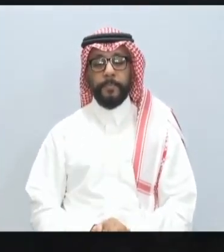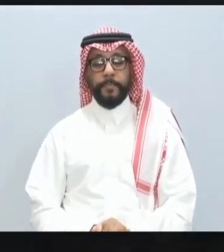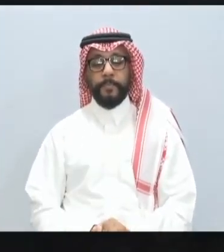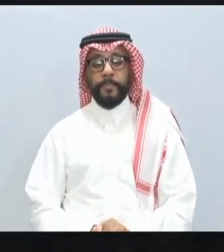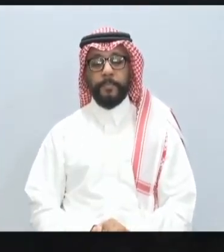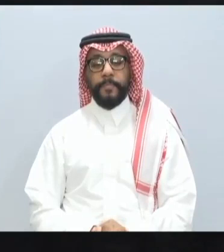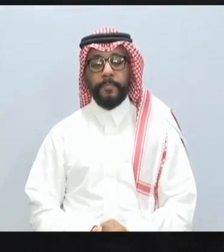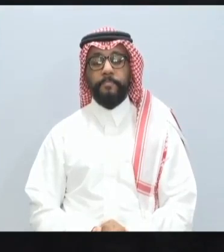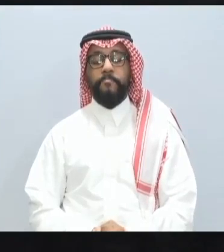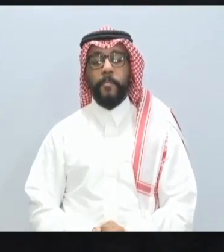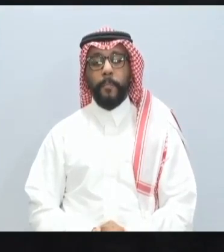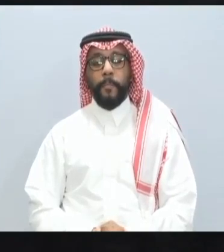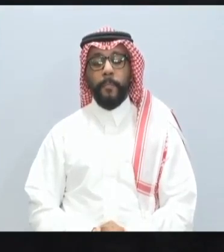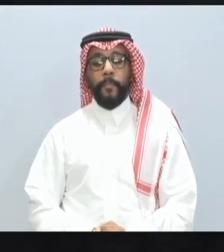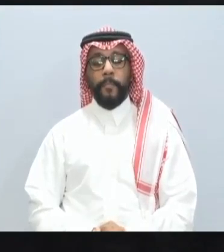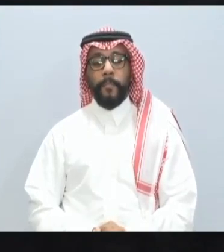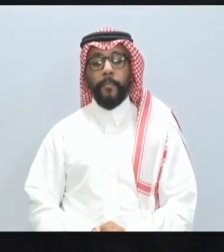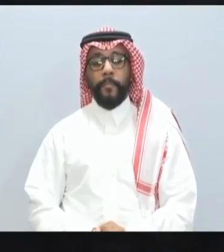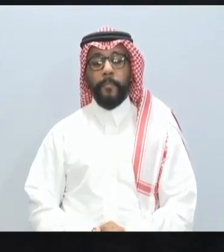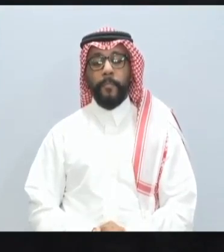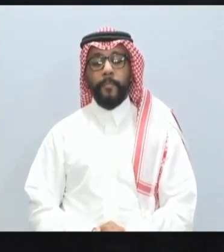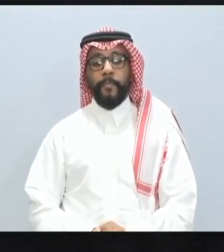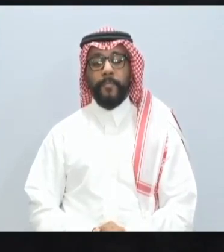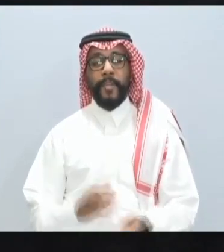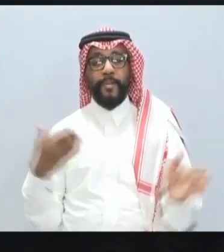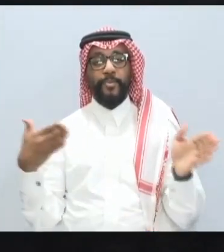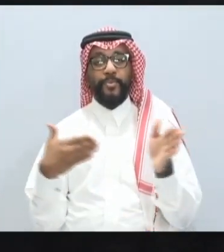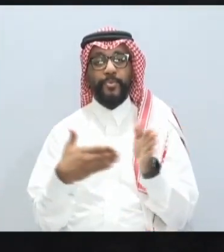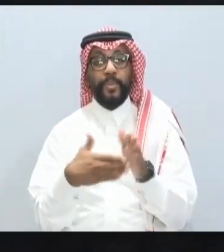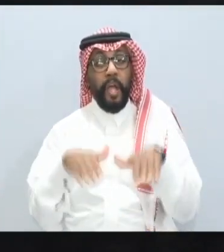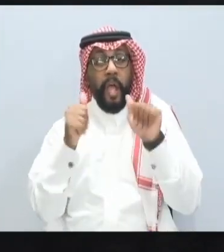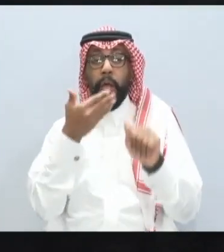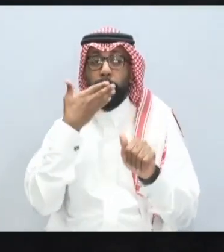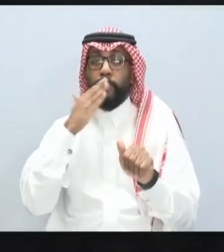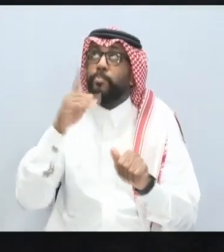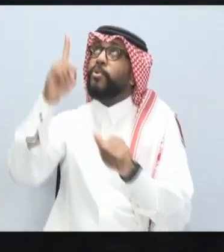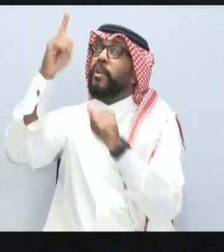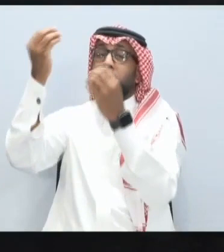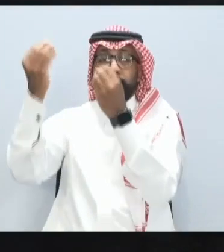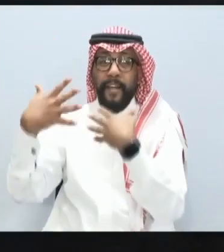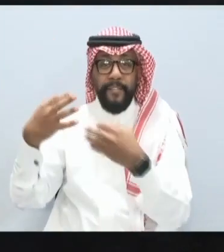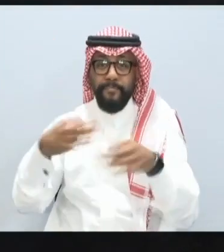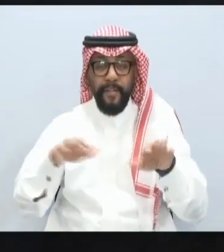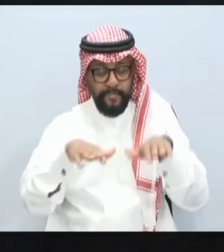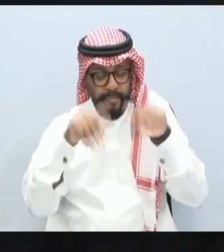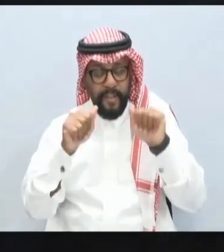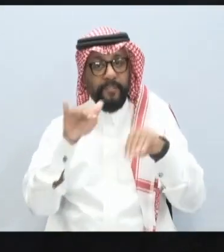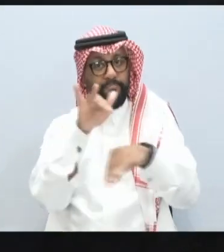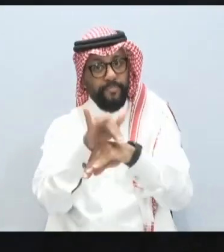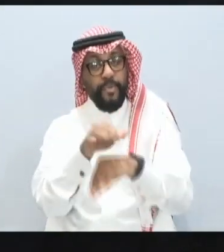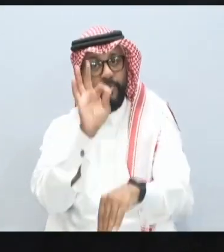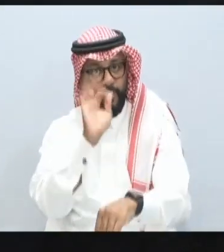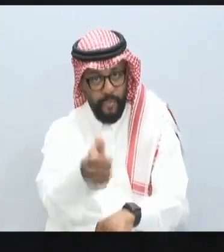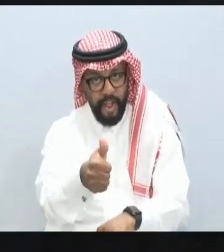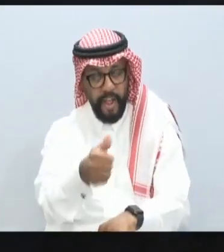ان العباره خاطئه بلا شك ان العباره خاطئه نكون بهذا بحمد الله وتوفيقه قد انتهينا من درسنا لهذا